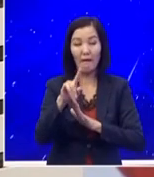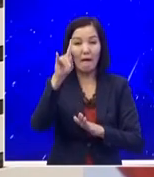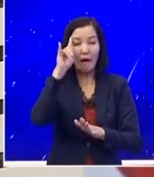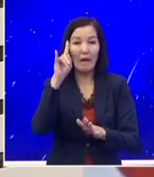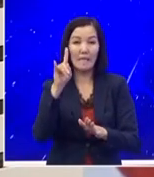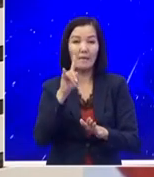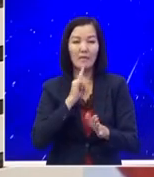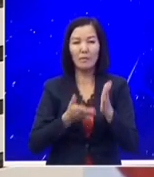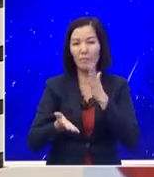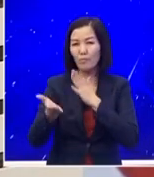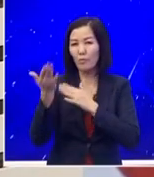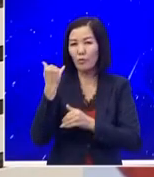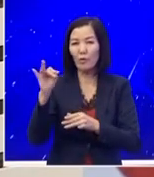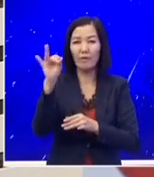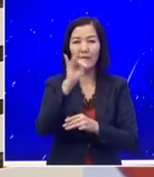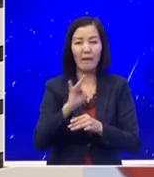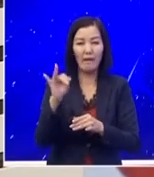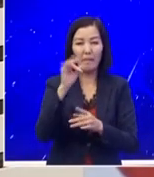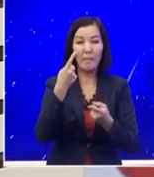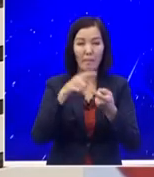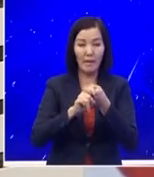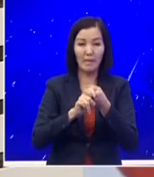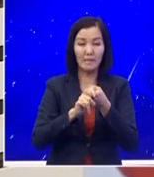қазақтың арғы тарихымен байланысып жатады.